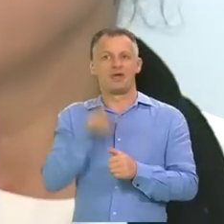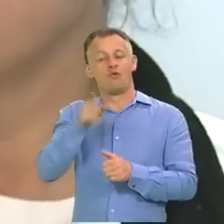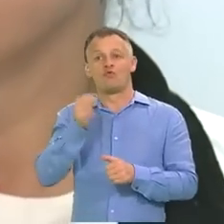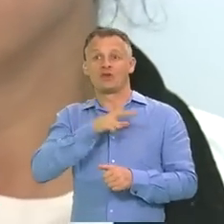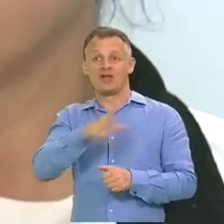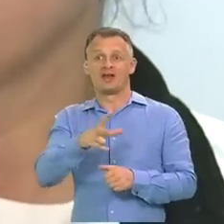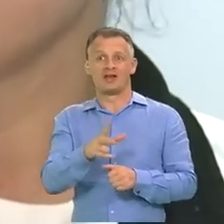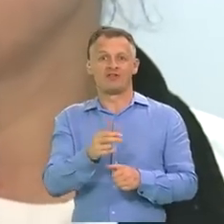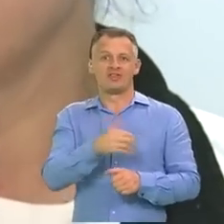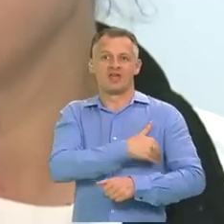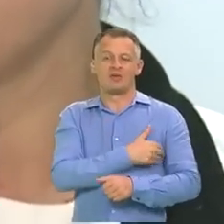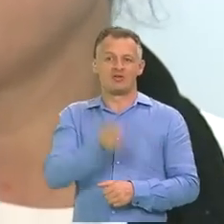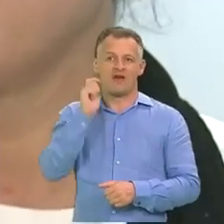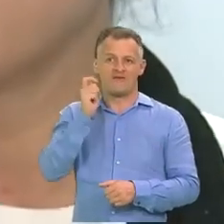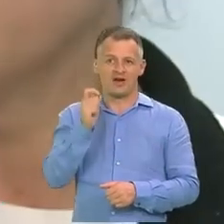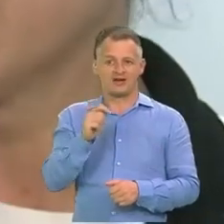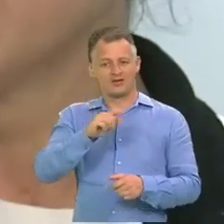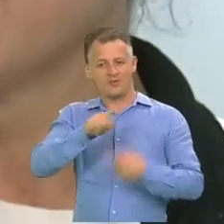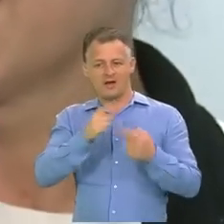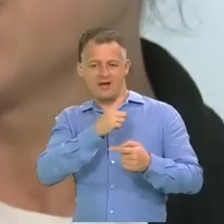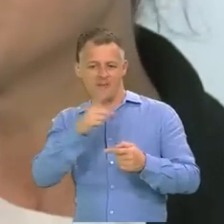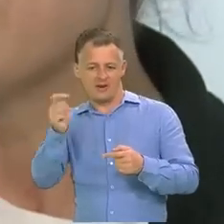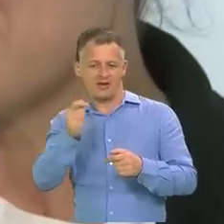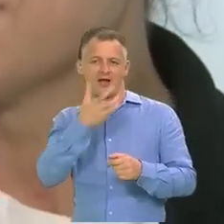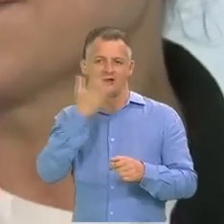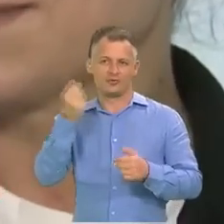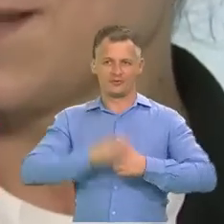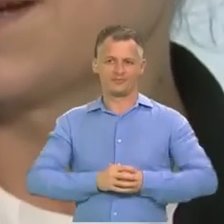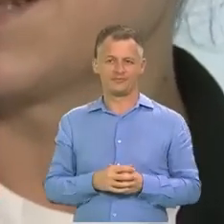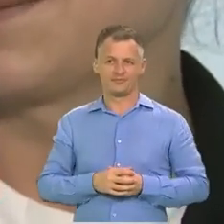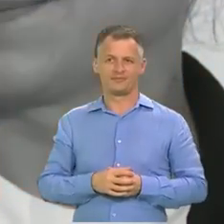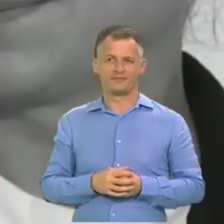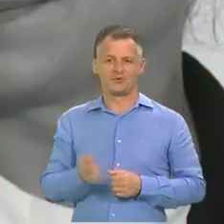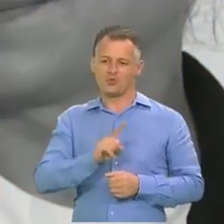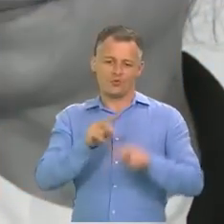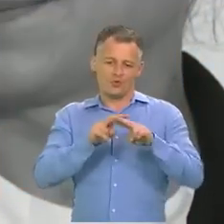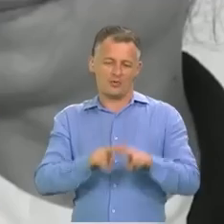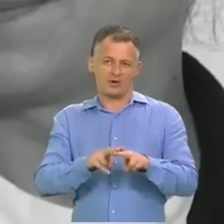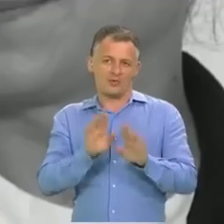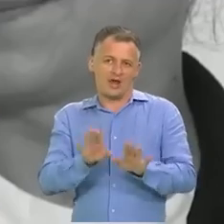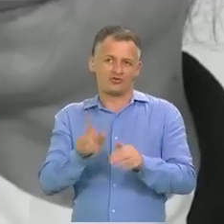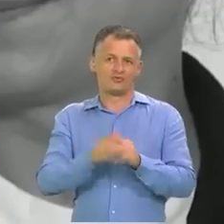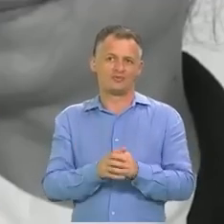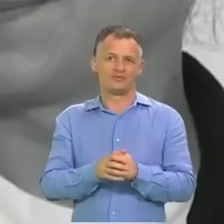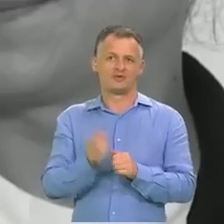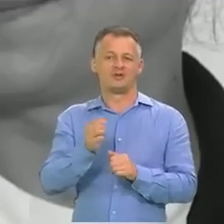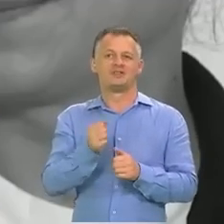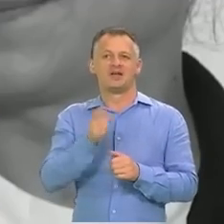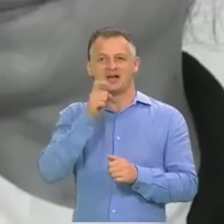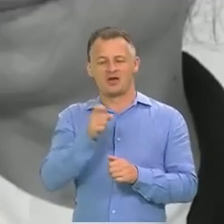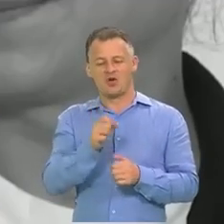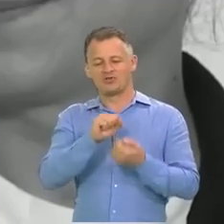grav. De la temperatura asta rece, ies afară la căldură. Nu prea ies. Stau aici. Este la fel. Ori așa, ori